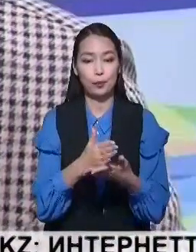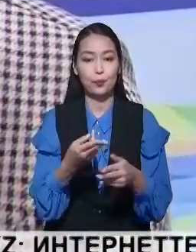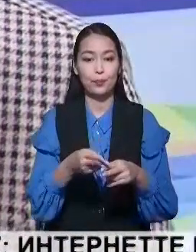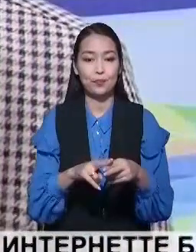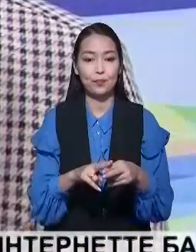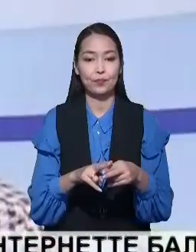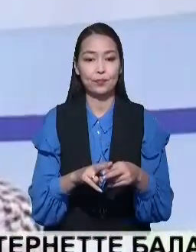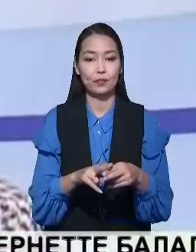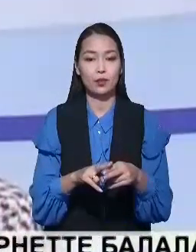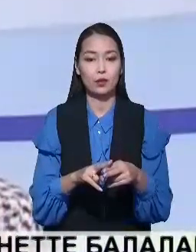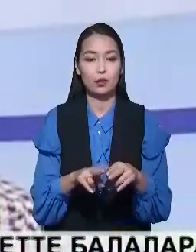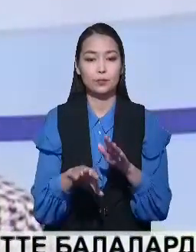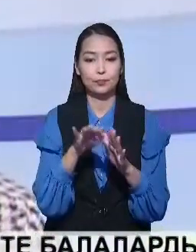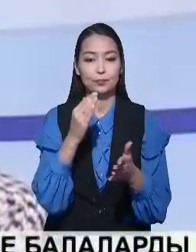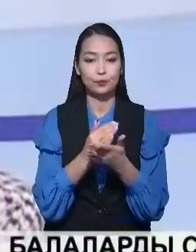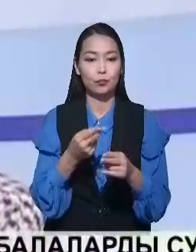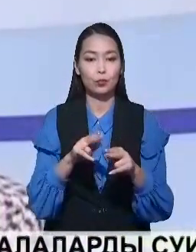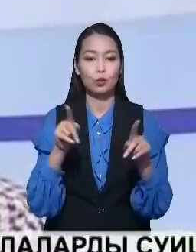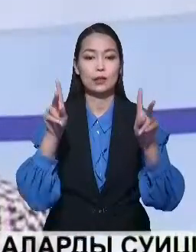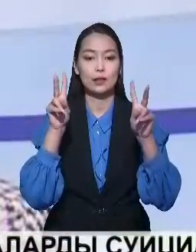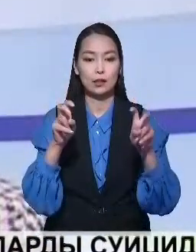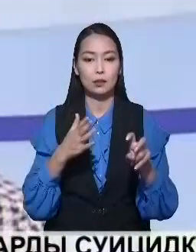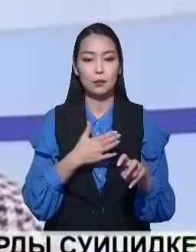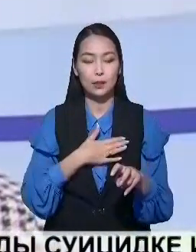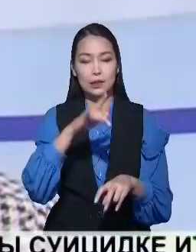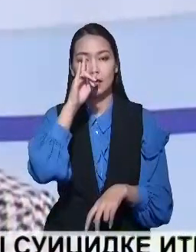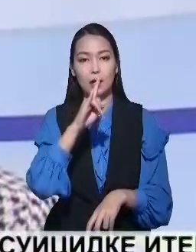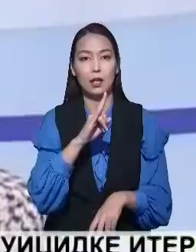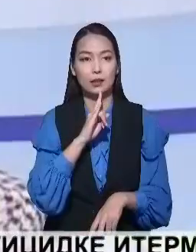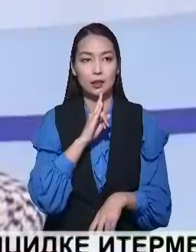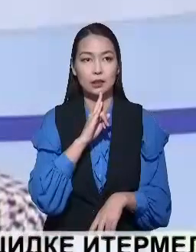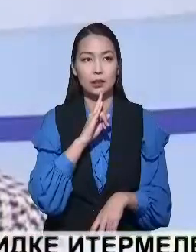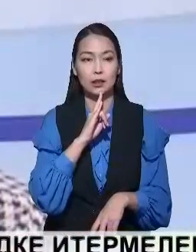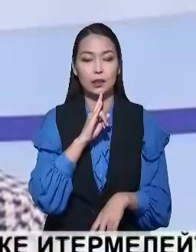іске салынып жатыр. Ол тақырып ол біздің Қазақстанымызға